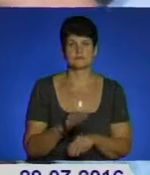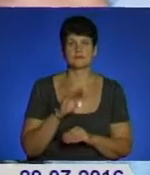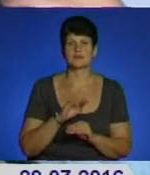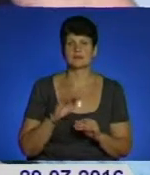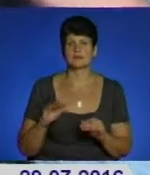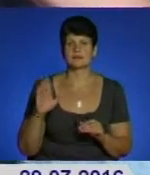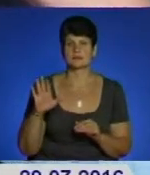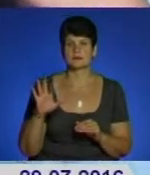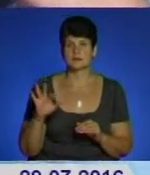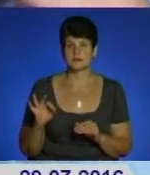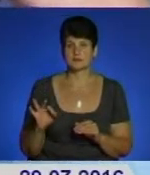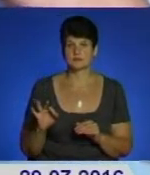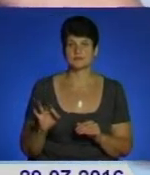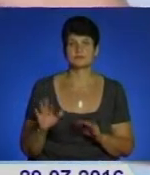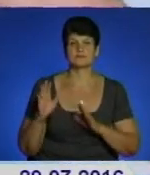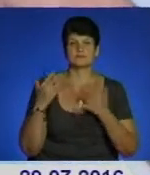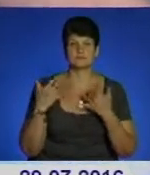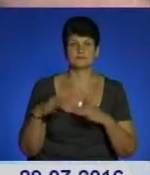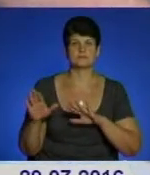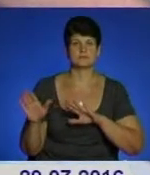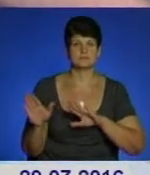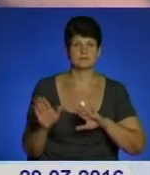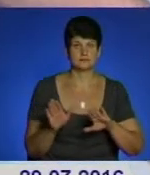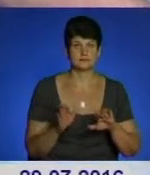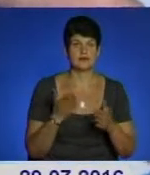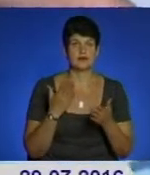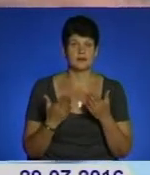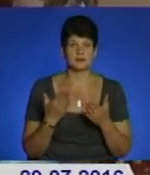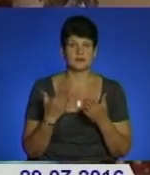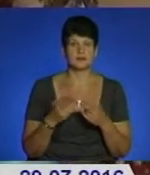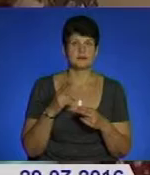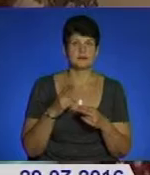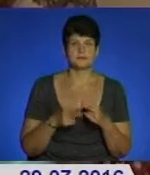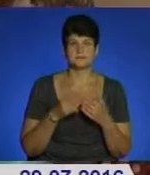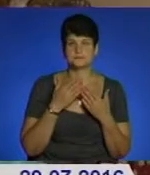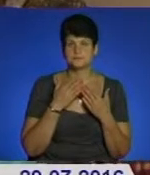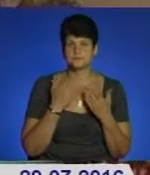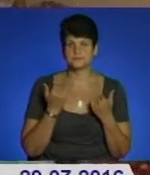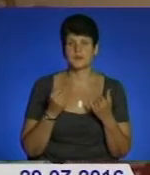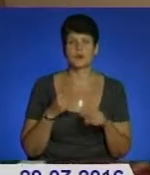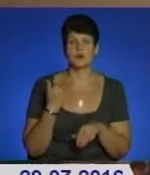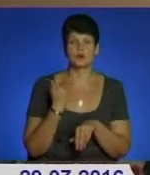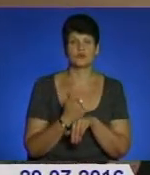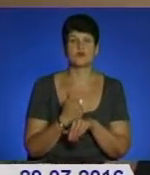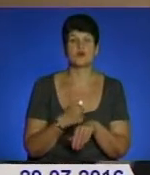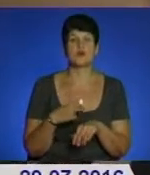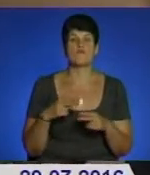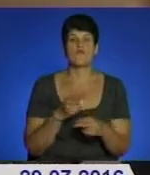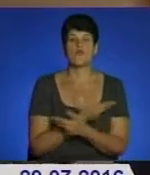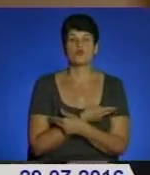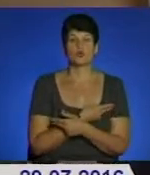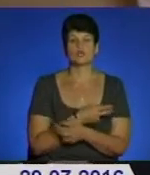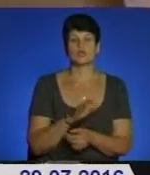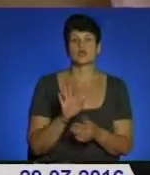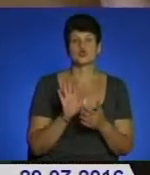Дитинство віддитинілось, але не награлося. А ось і головна футболка із долонею,